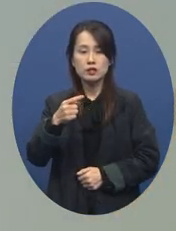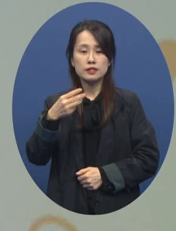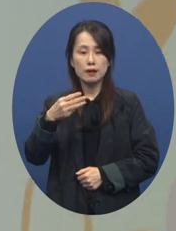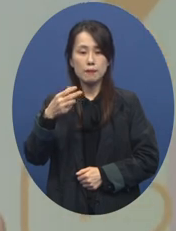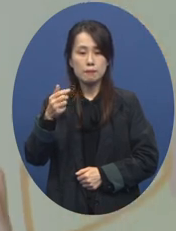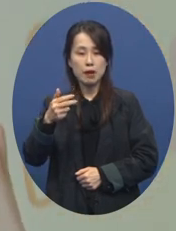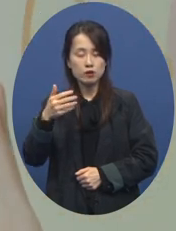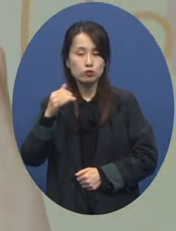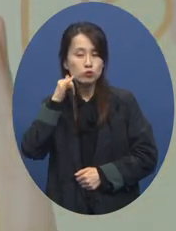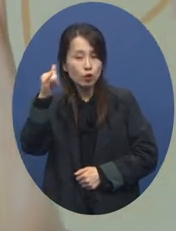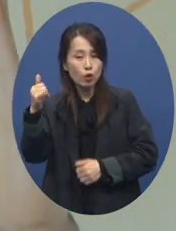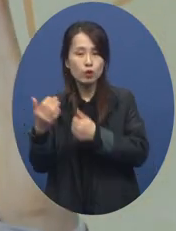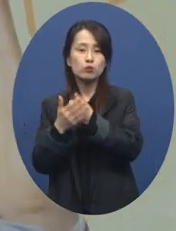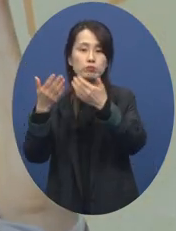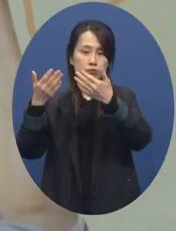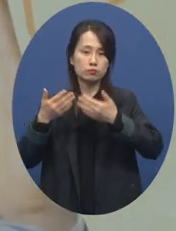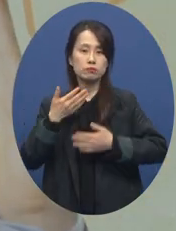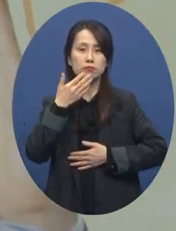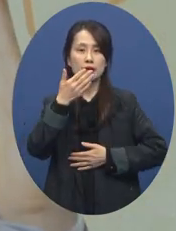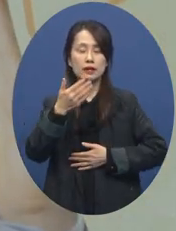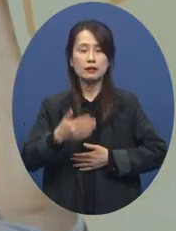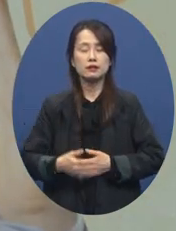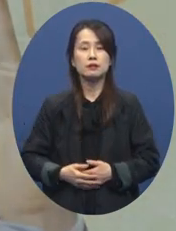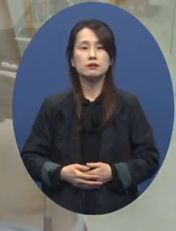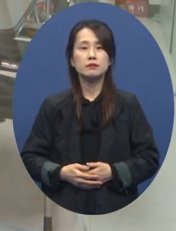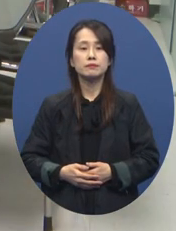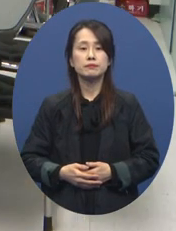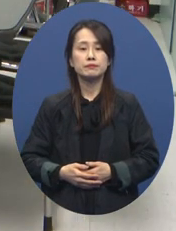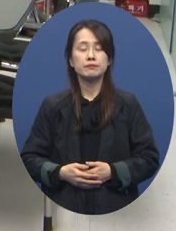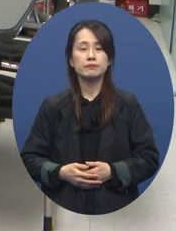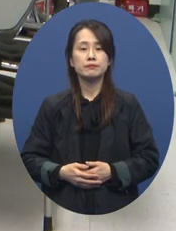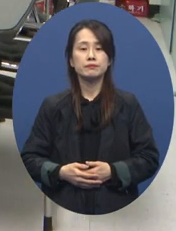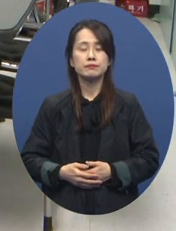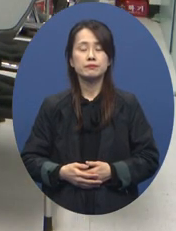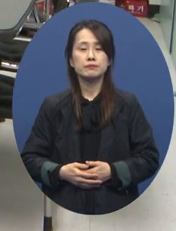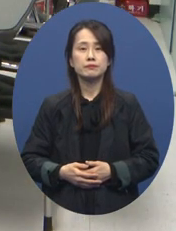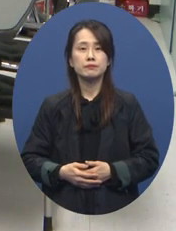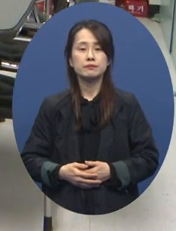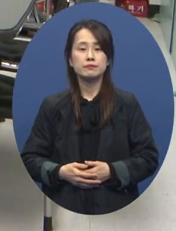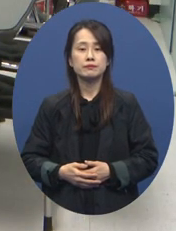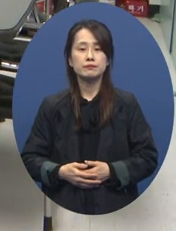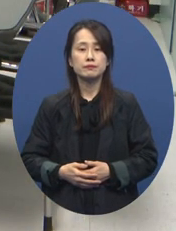1577-1389로 전화하면 도움받을 수 있습니다. 경기주TV 한선지입니다.